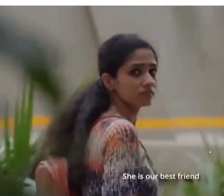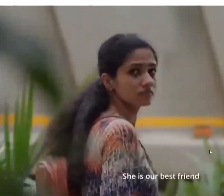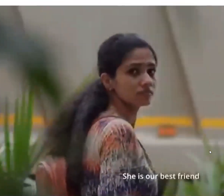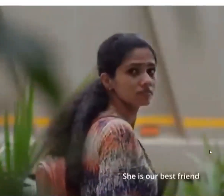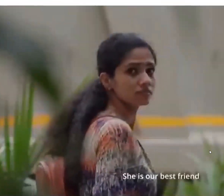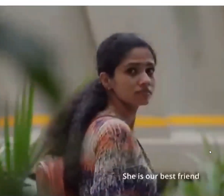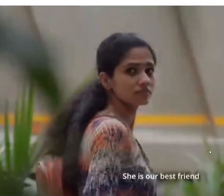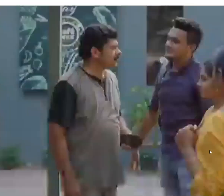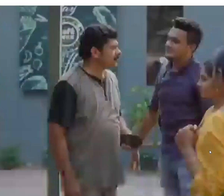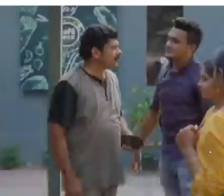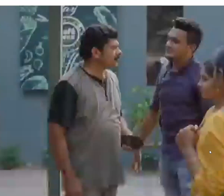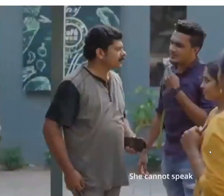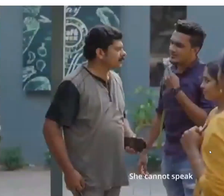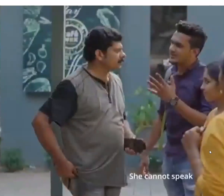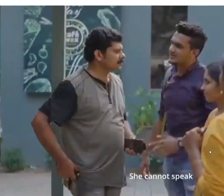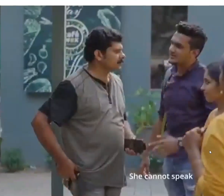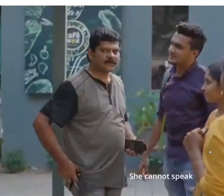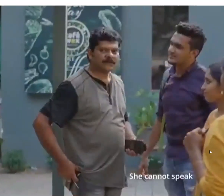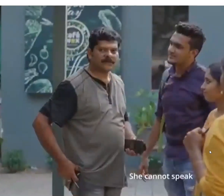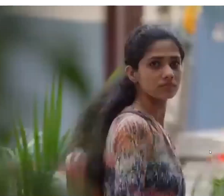അവള് ഞങ്ങളെ ചങ്ക, അവള് സംസാരിക്കില്ല.